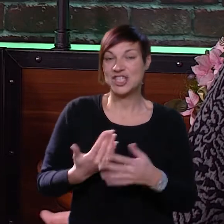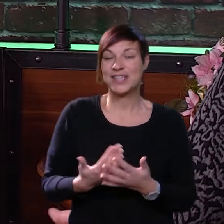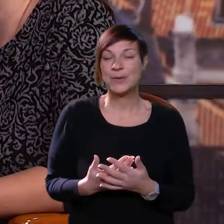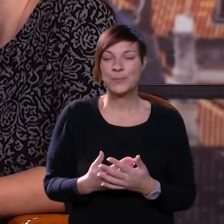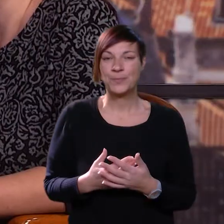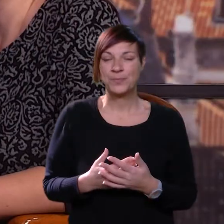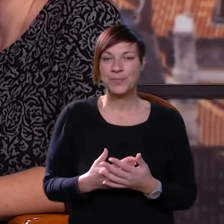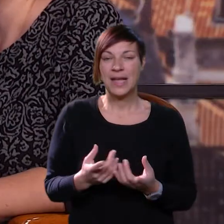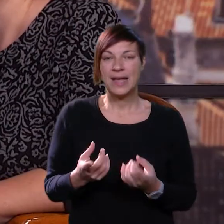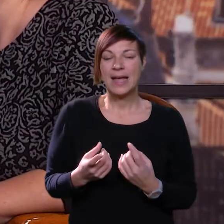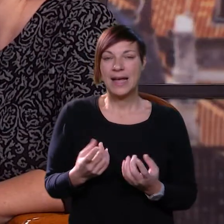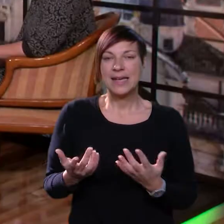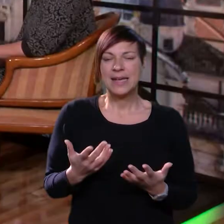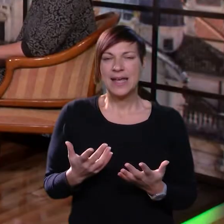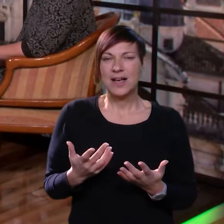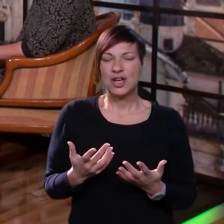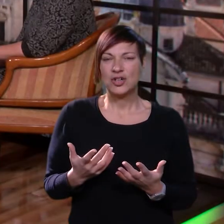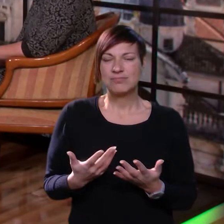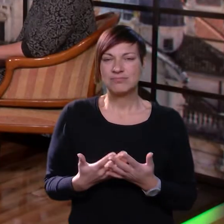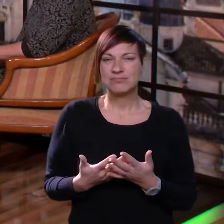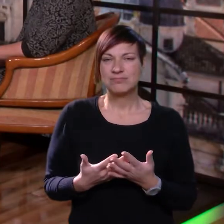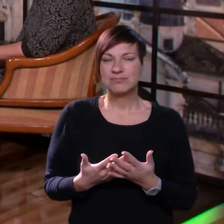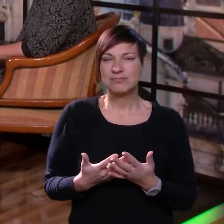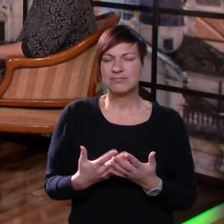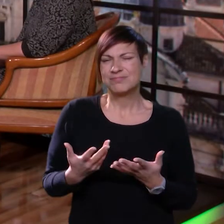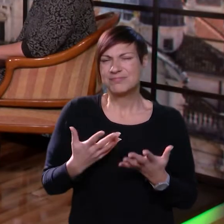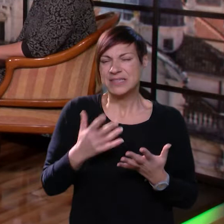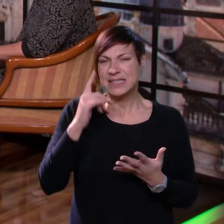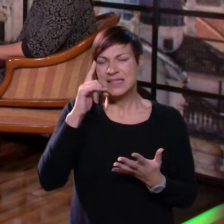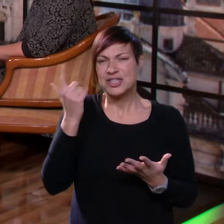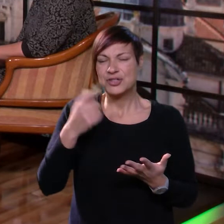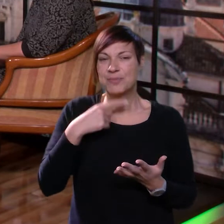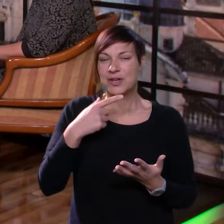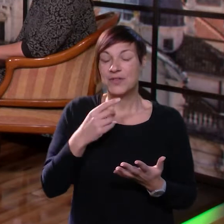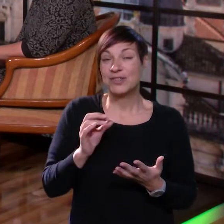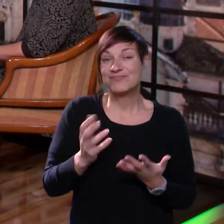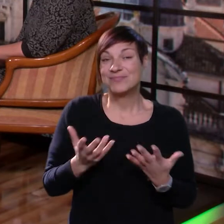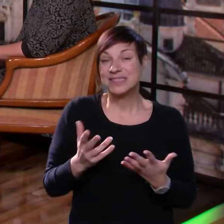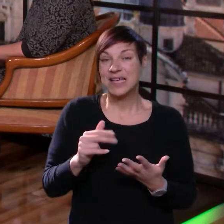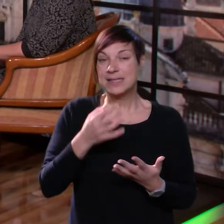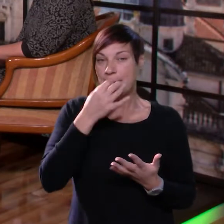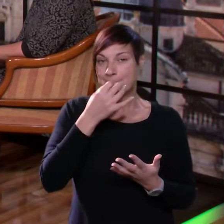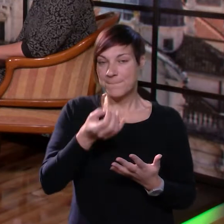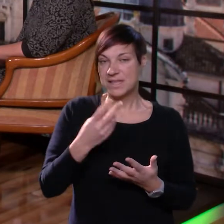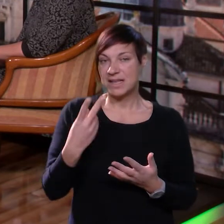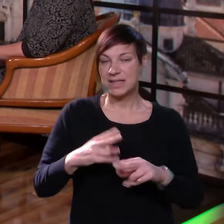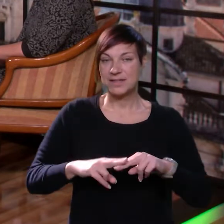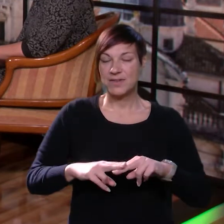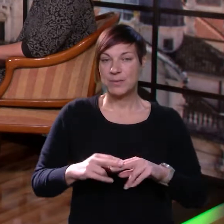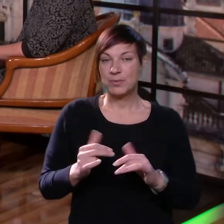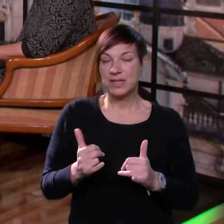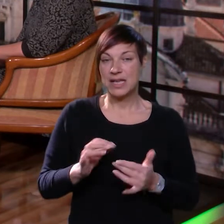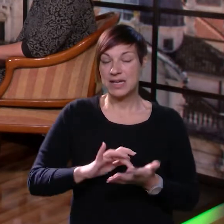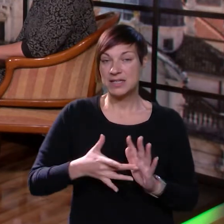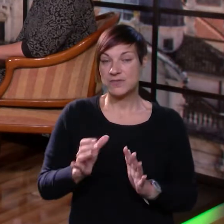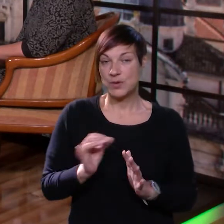osjećati u tom. Tako je. Ali nekako mi je neki instinkt mi je govorio da nešto je. Ja sam bi pitala dva